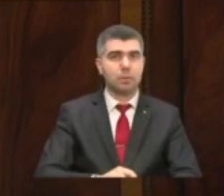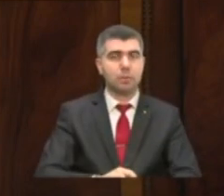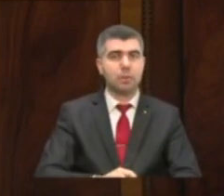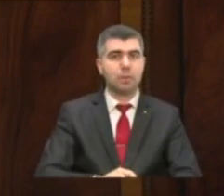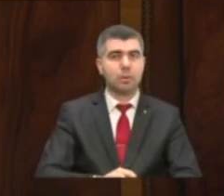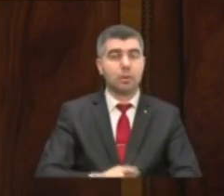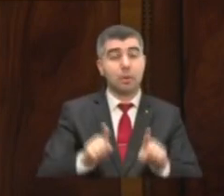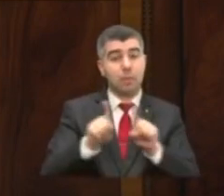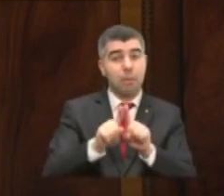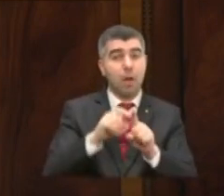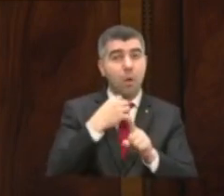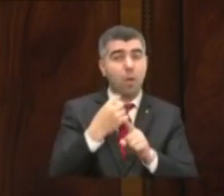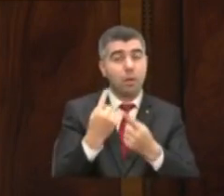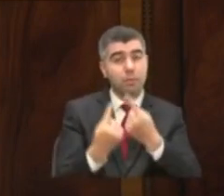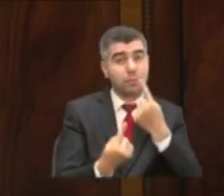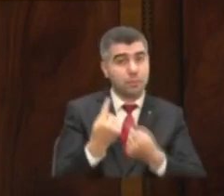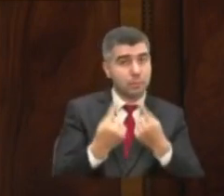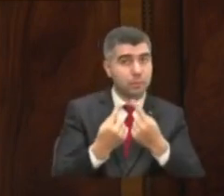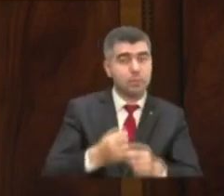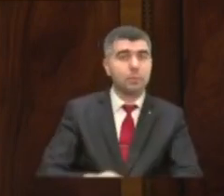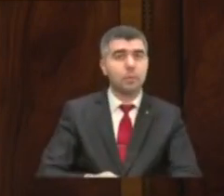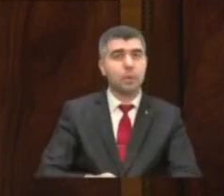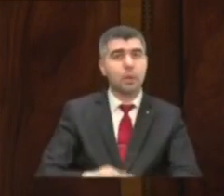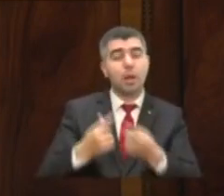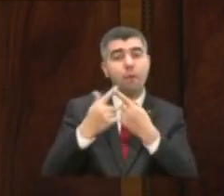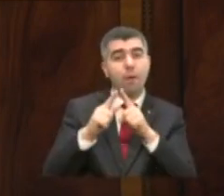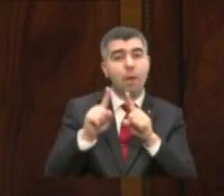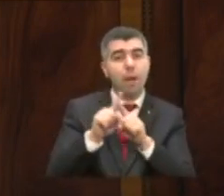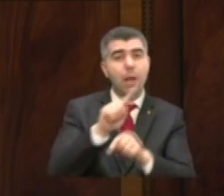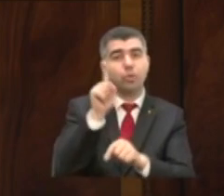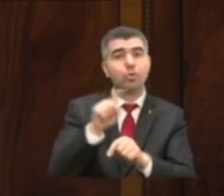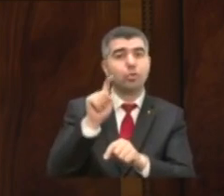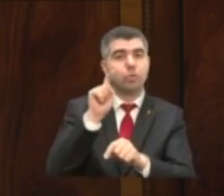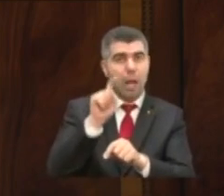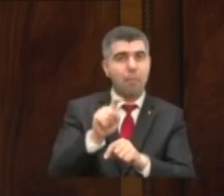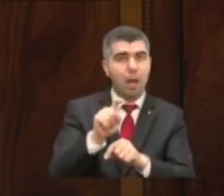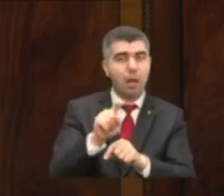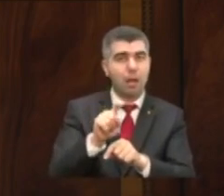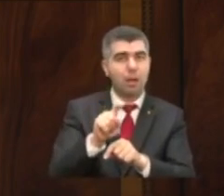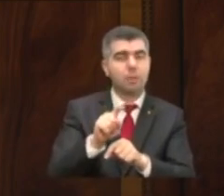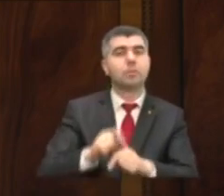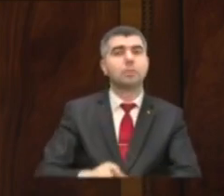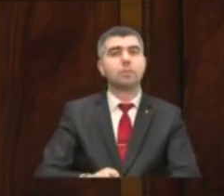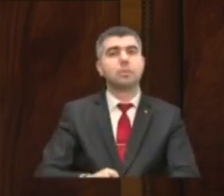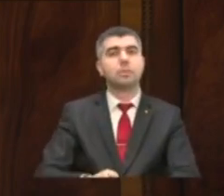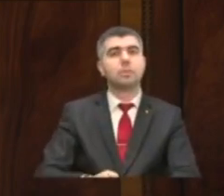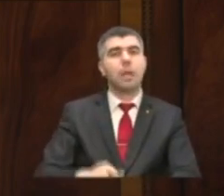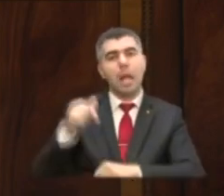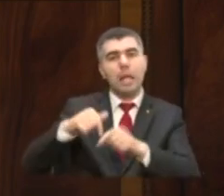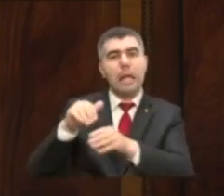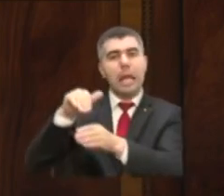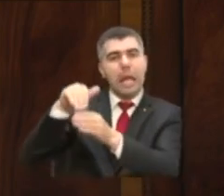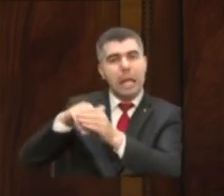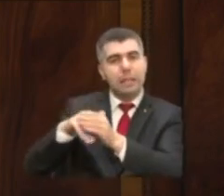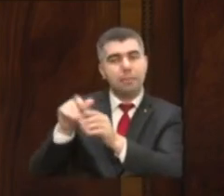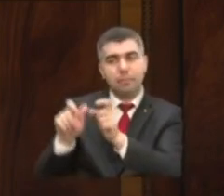سيجرنا إلى المجهول، احنا عندنا عدد من الجماعات احنا في المعارضة كحزب، واش نمشيو حزب آخر فلاني